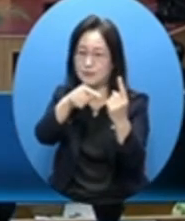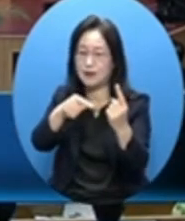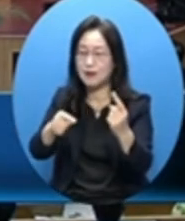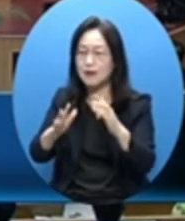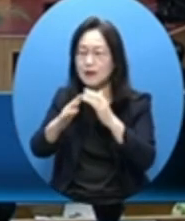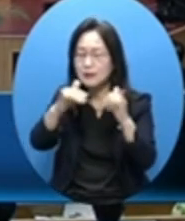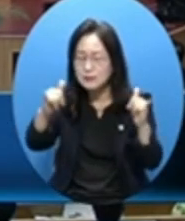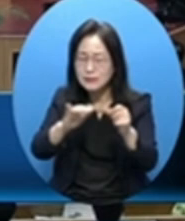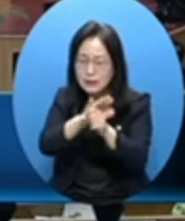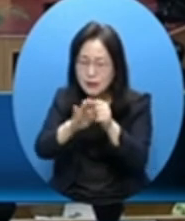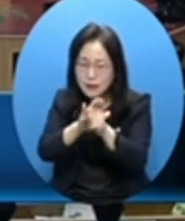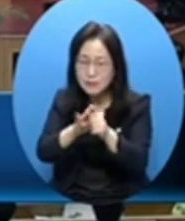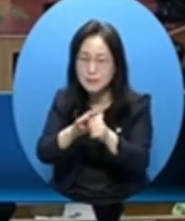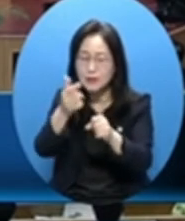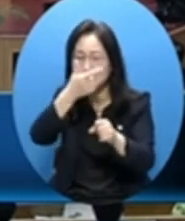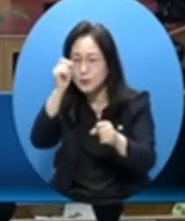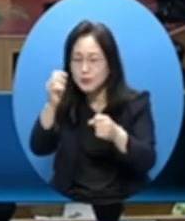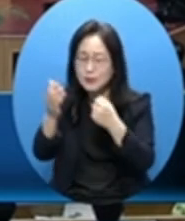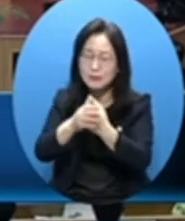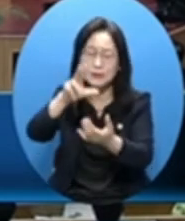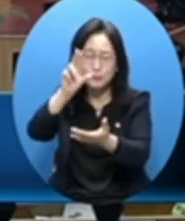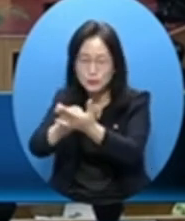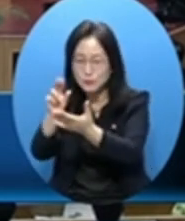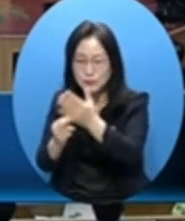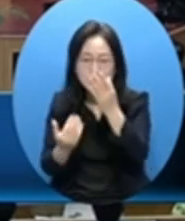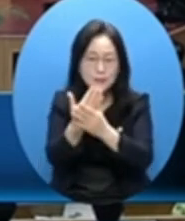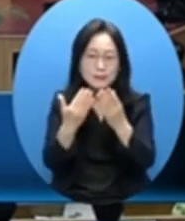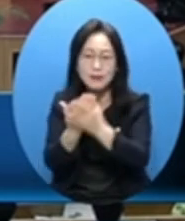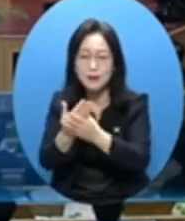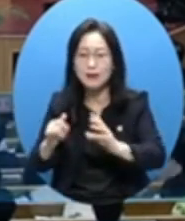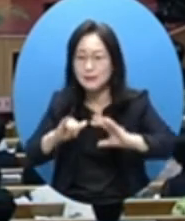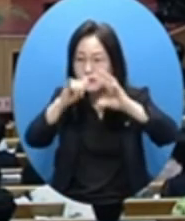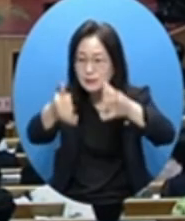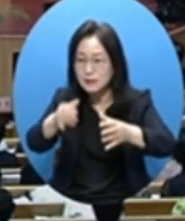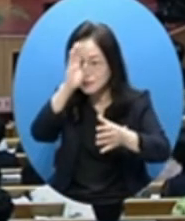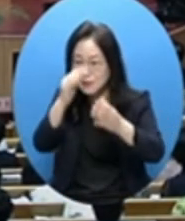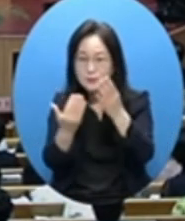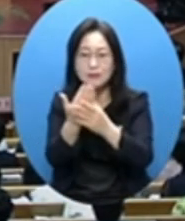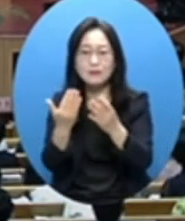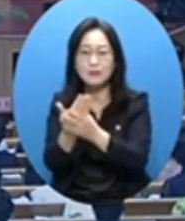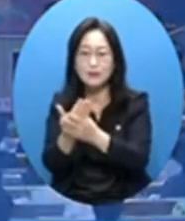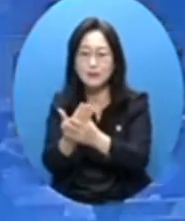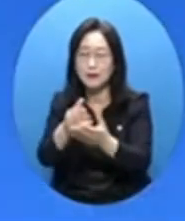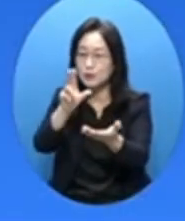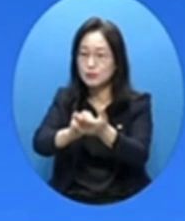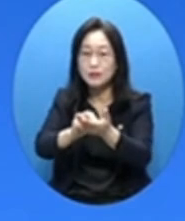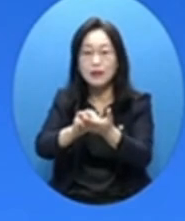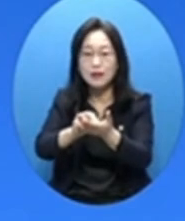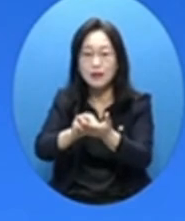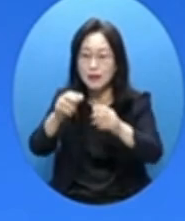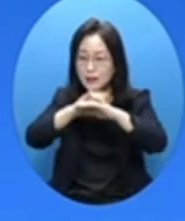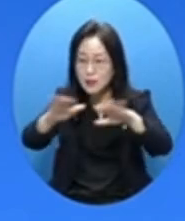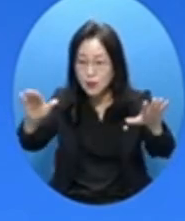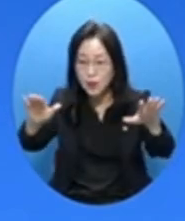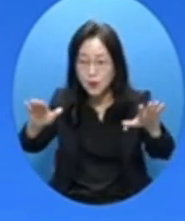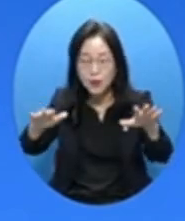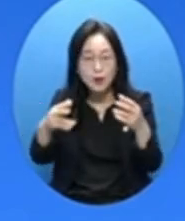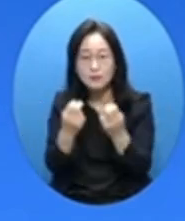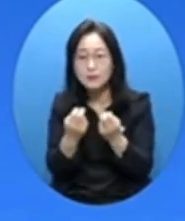결핍으로 온 문제가 생겨나고 온 세상이 병을 앓고 있는데 그 문제를 해결하는